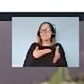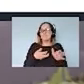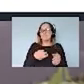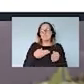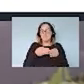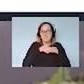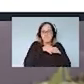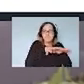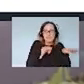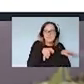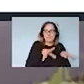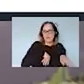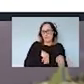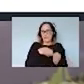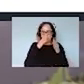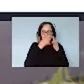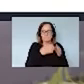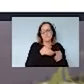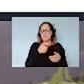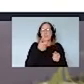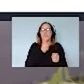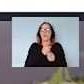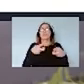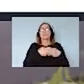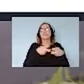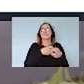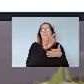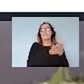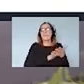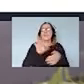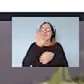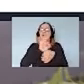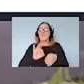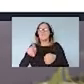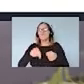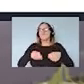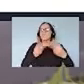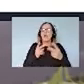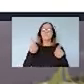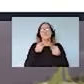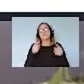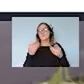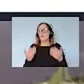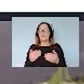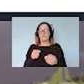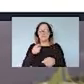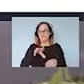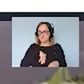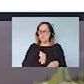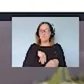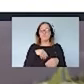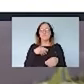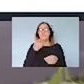znacznie szerzej, że to nie są tylko materiały cyfrowe, że to nie jest tylko tekst, grafika, czy wideo, czy muzyka, tylko to,